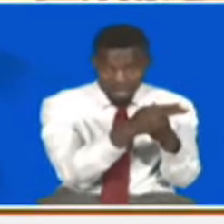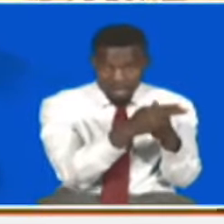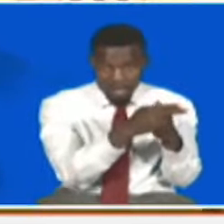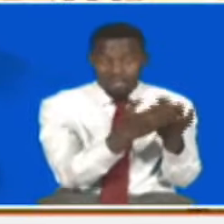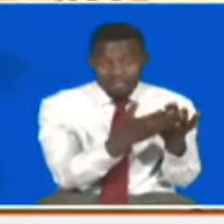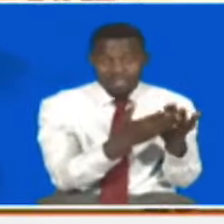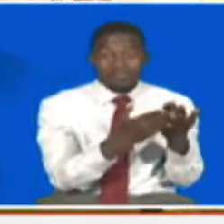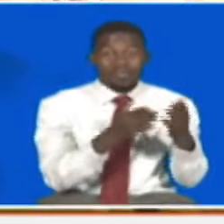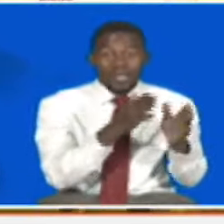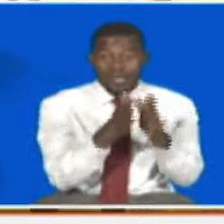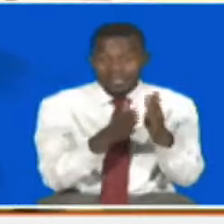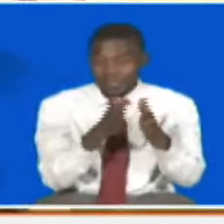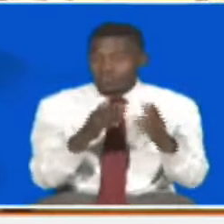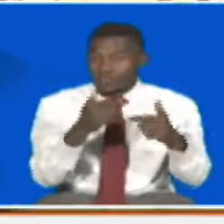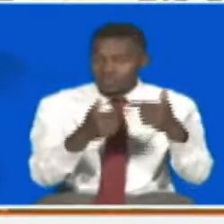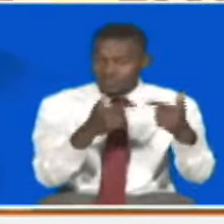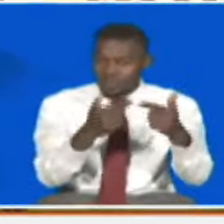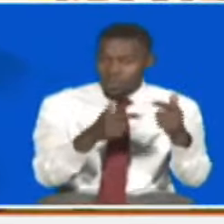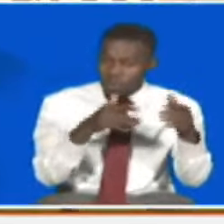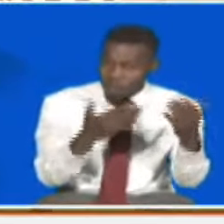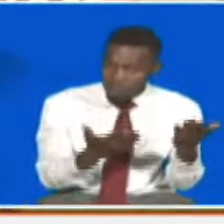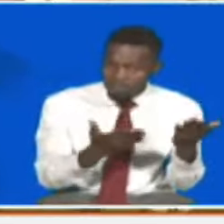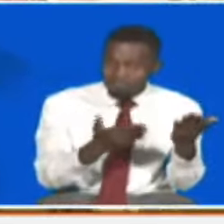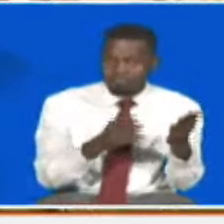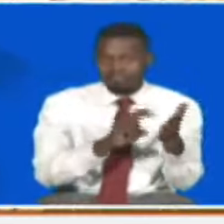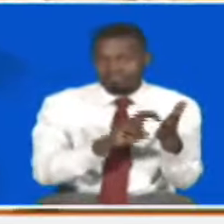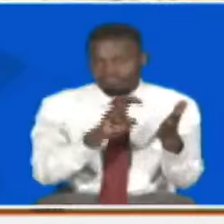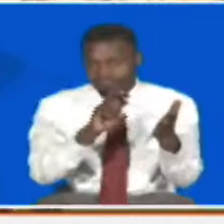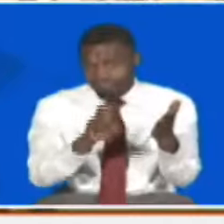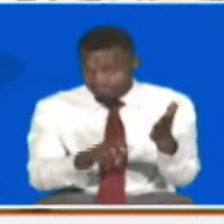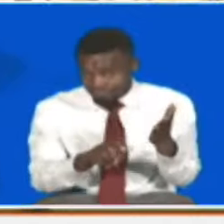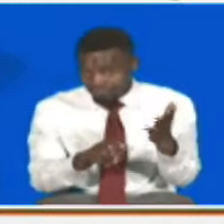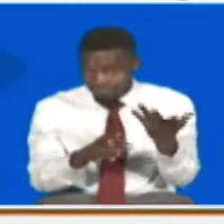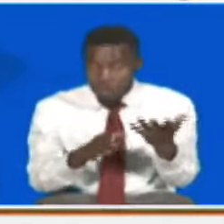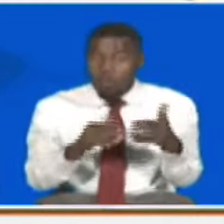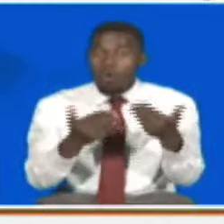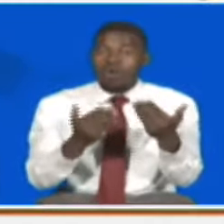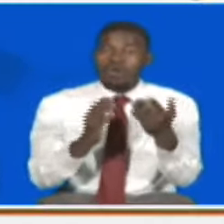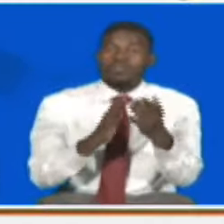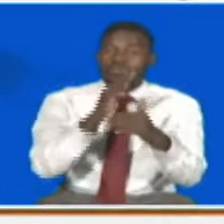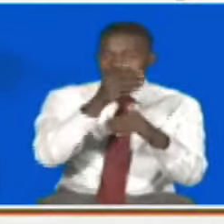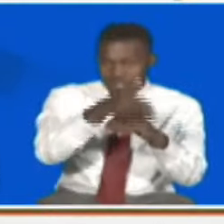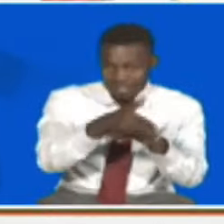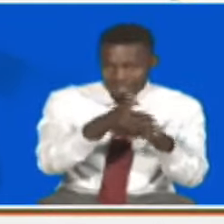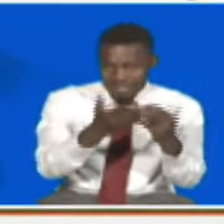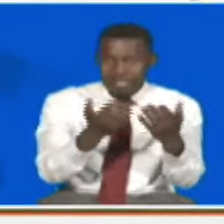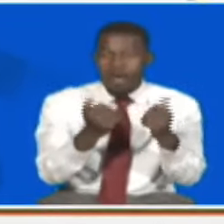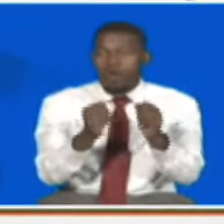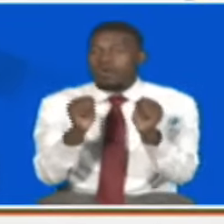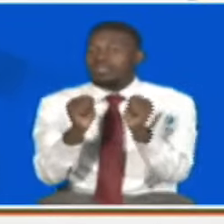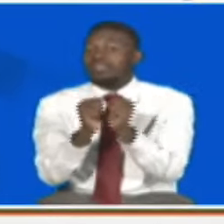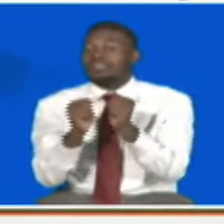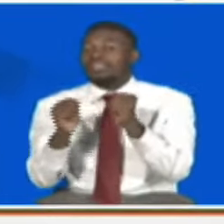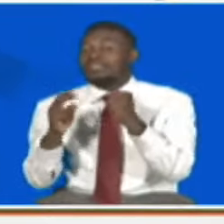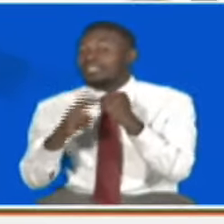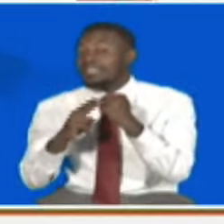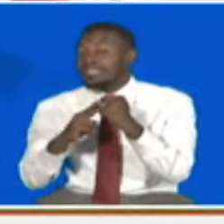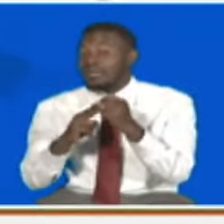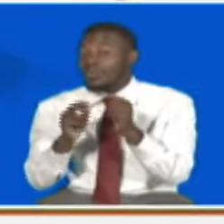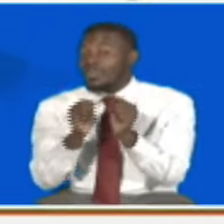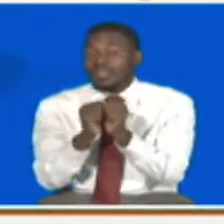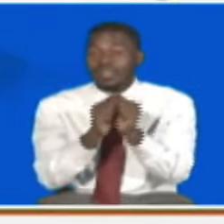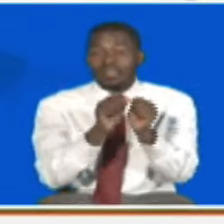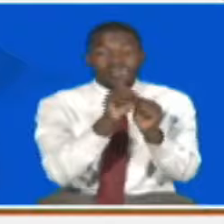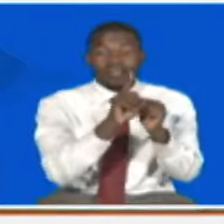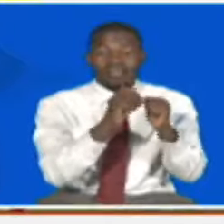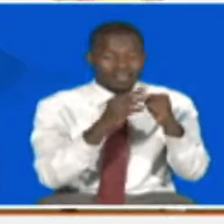ushindi ili kuwasaidia kuondoka katika eneo la kushuka daraja ikizingatiwa kuwa wapo katika nafasi ya 17 na alama 18